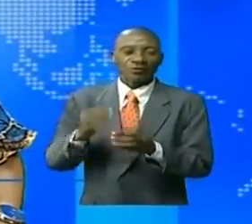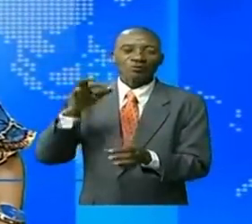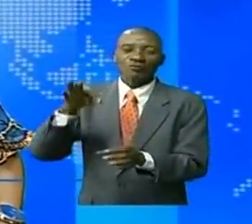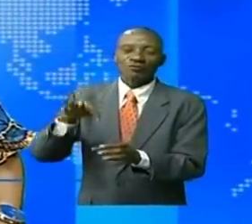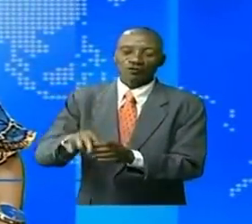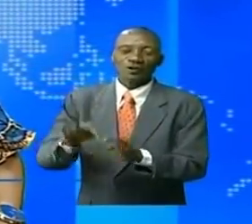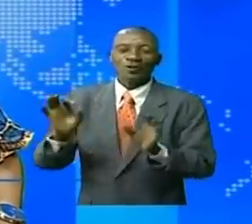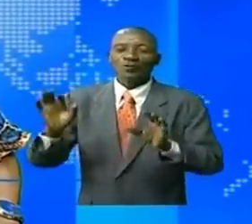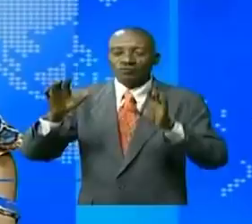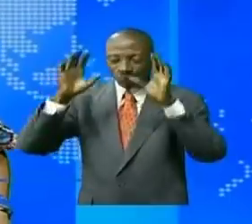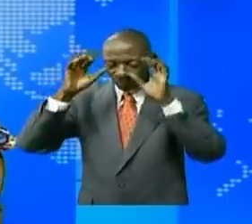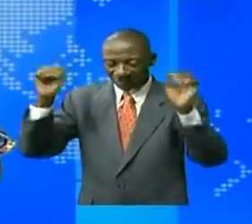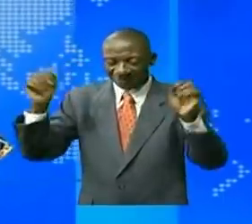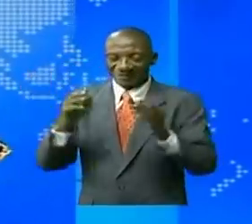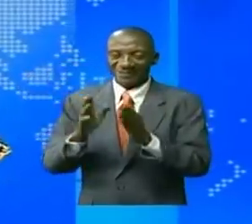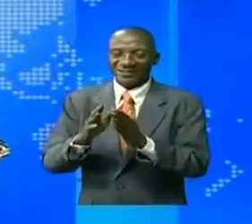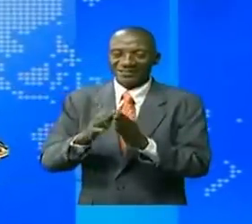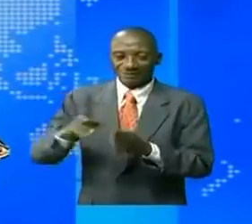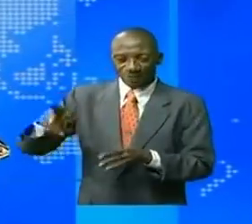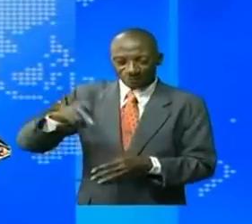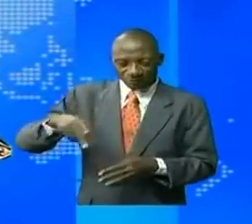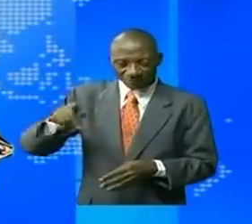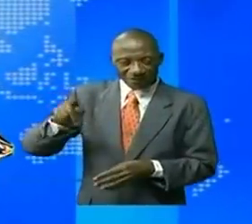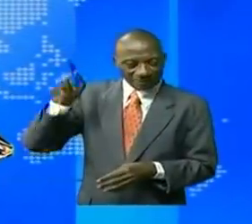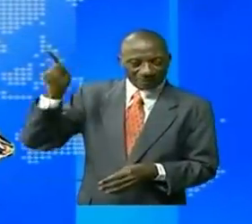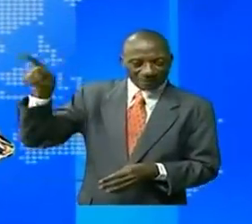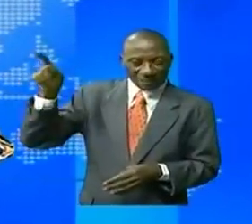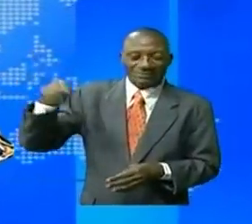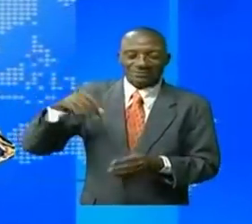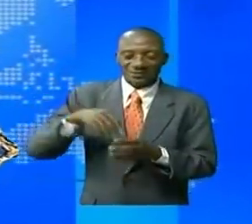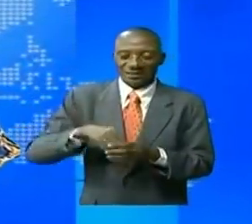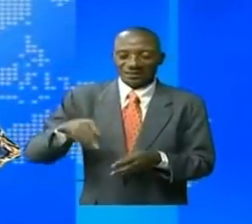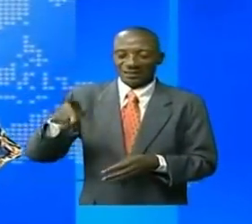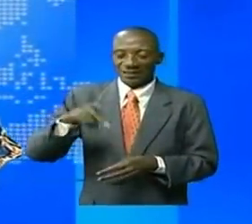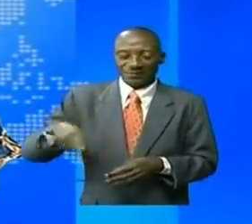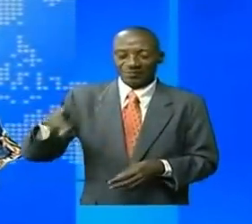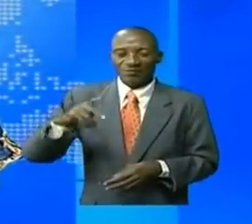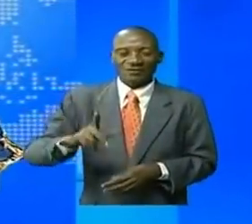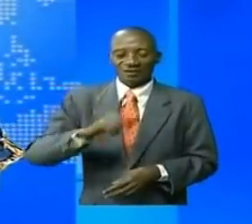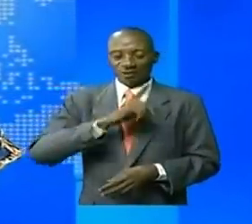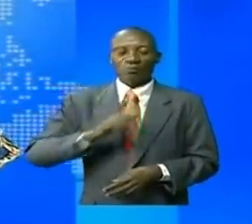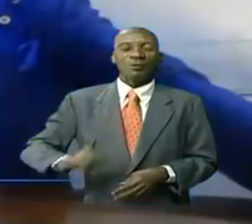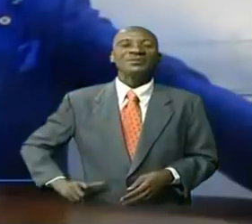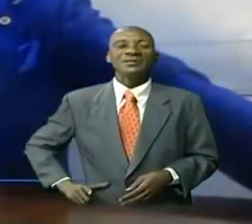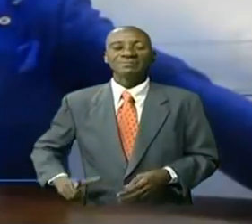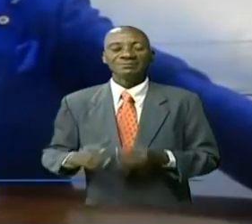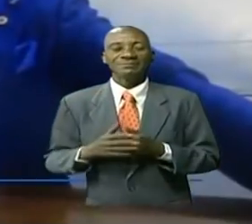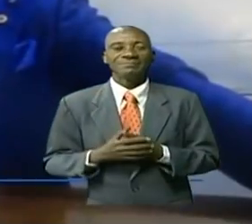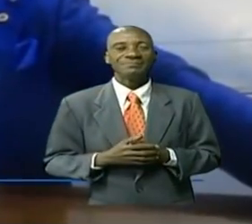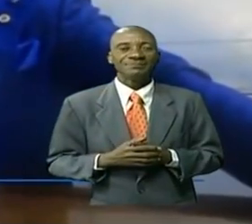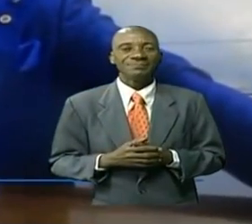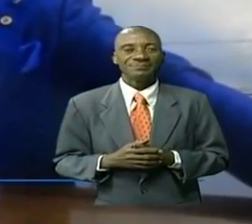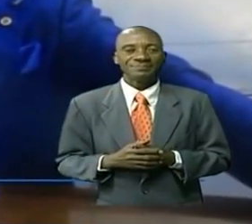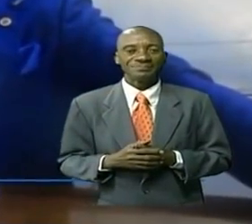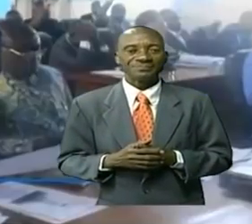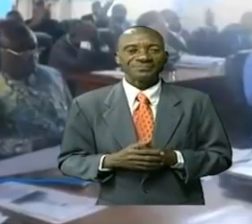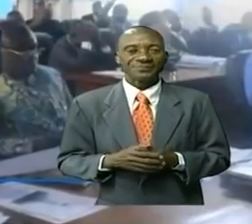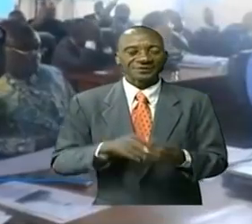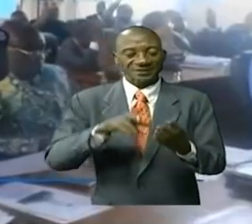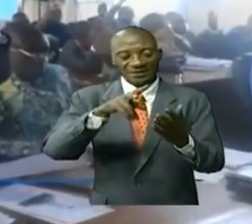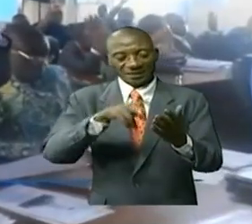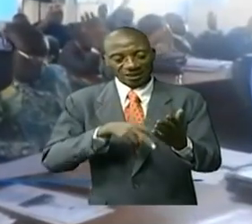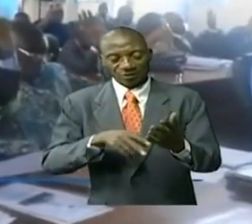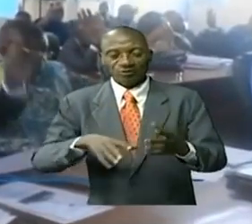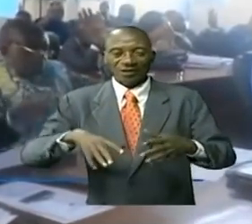de démission de l'honorable Yumba Kalenga, élu comme gouverneur du Haut-Lomami. Après la lecture et adoption